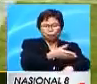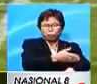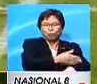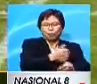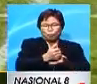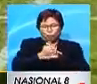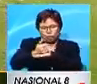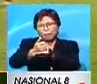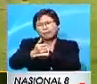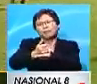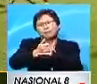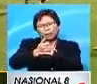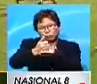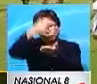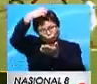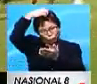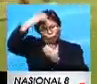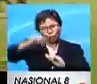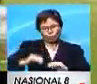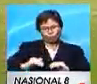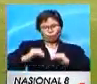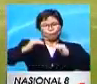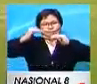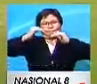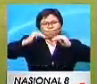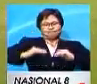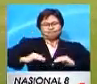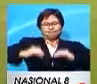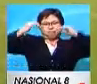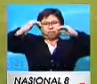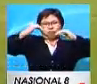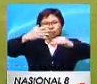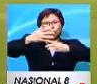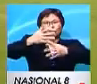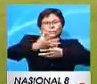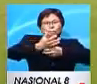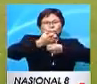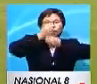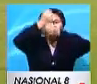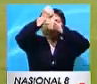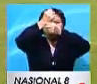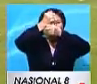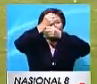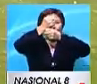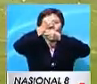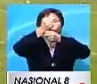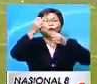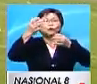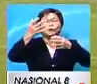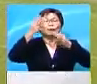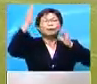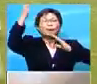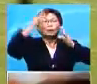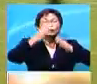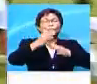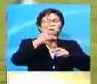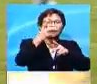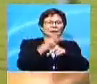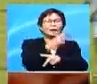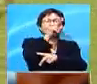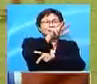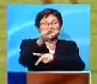Dur Giant menunaikan misi memburu gelaran juara Piala Malaysia kali ke-33 ia juga dibuat bagi menguatkan